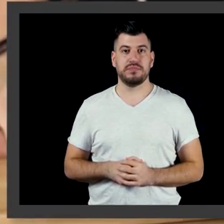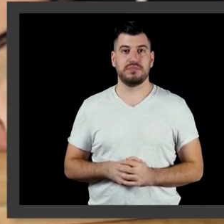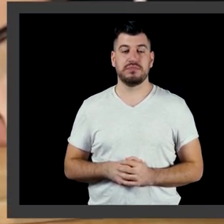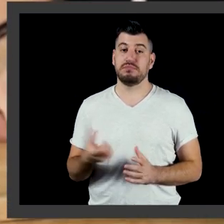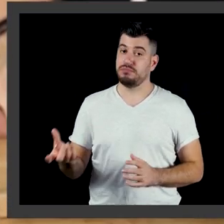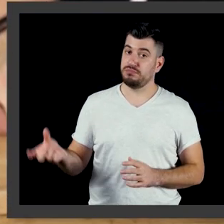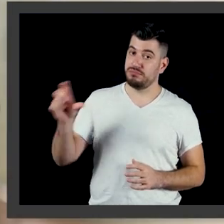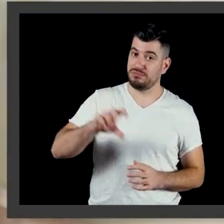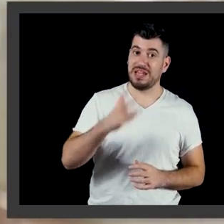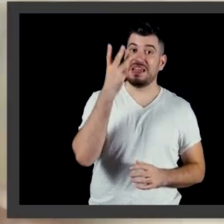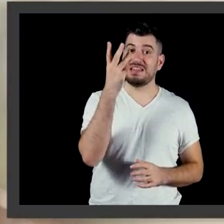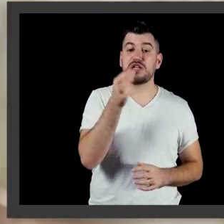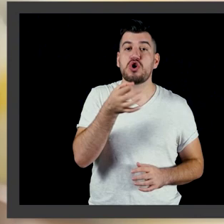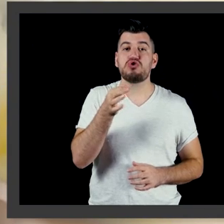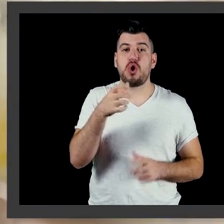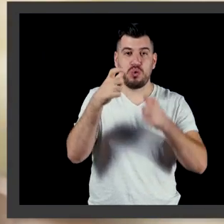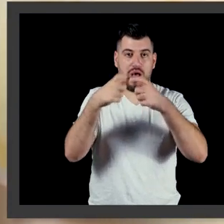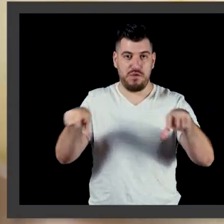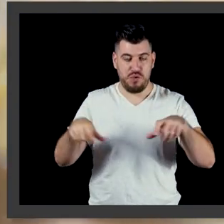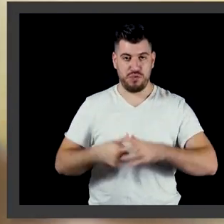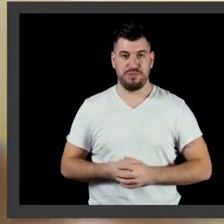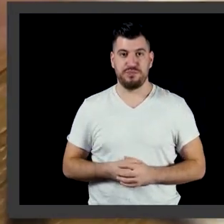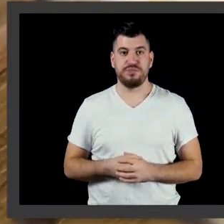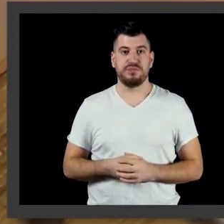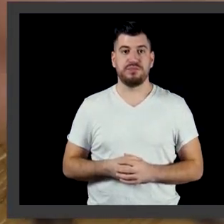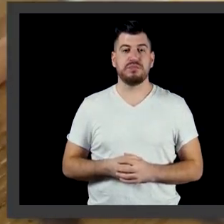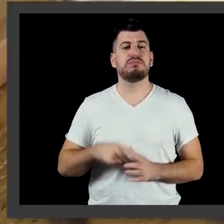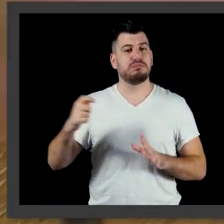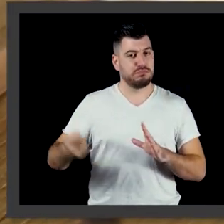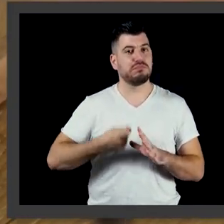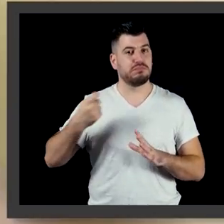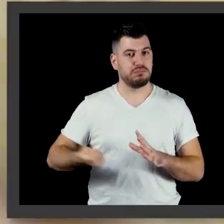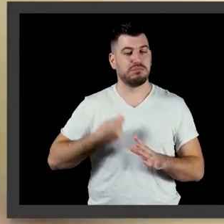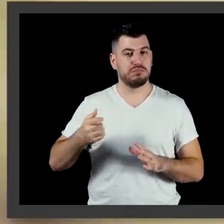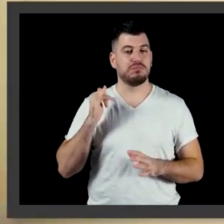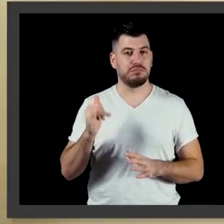Προσθέτουμε τους 3 κρόκους και συνεχίζουμε να ανακατεύουμε.